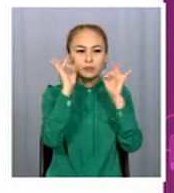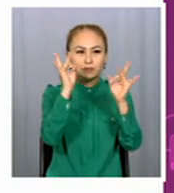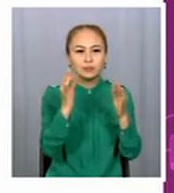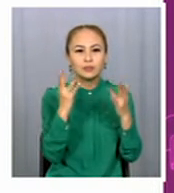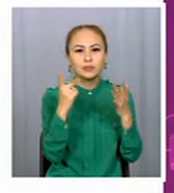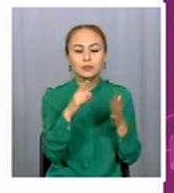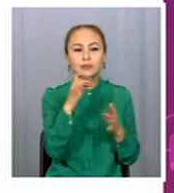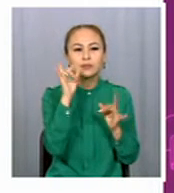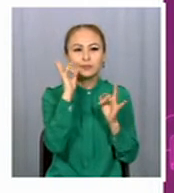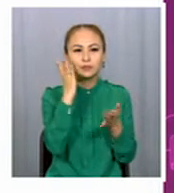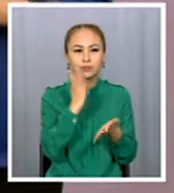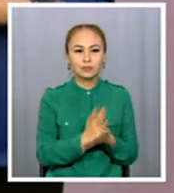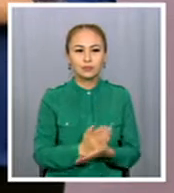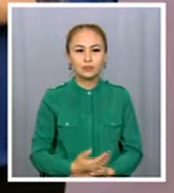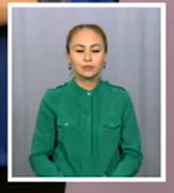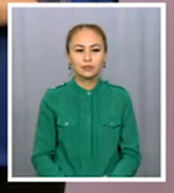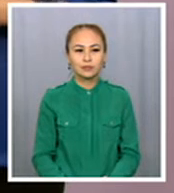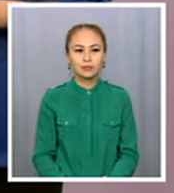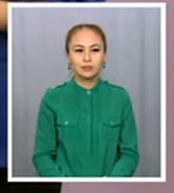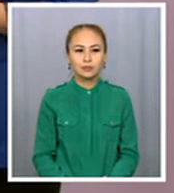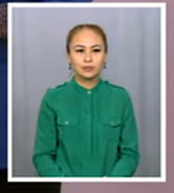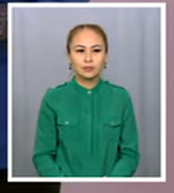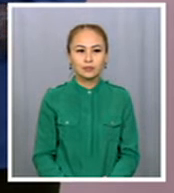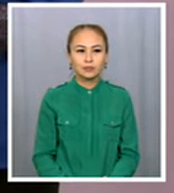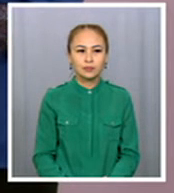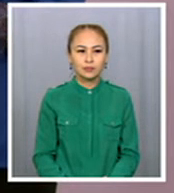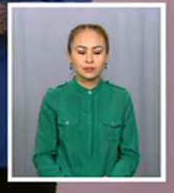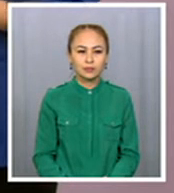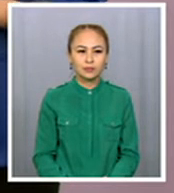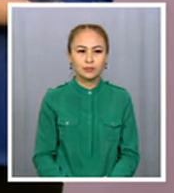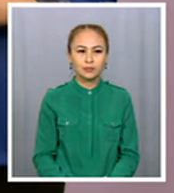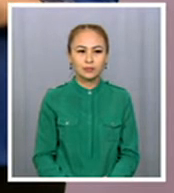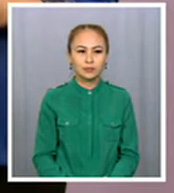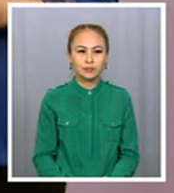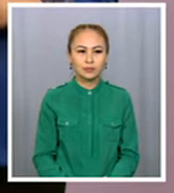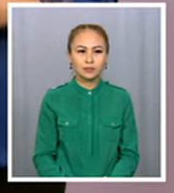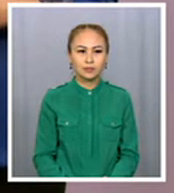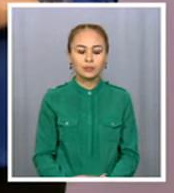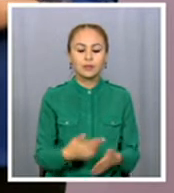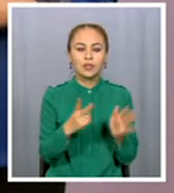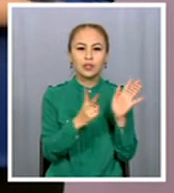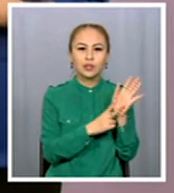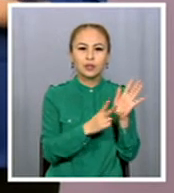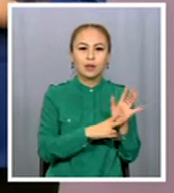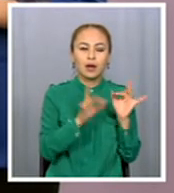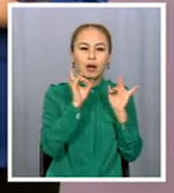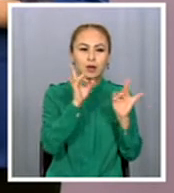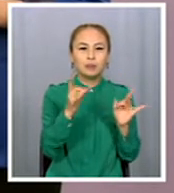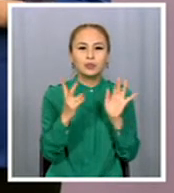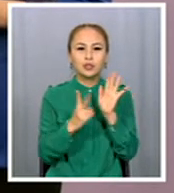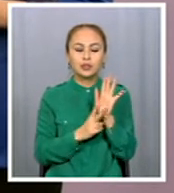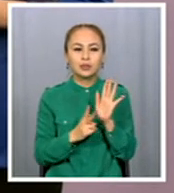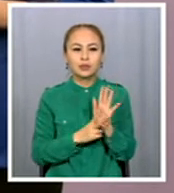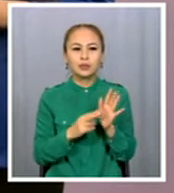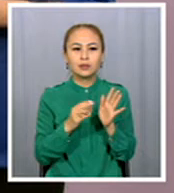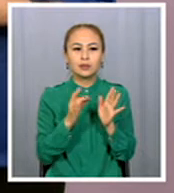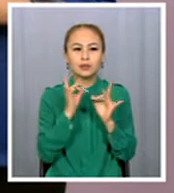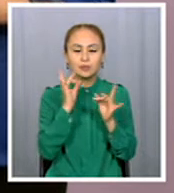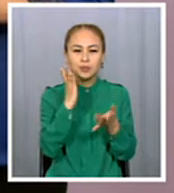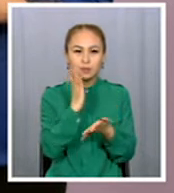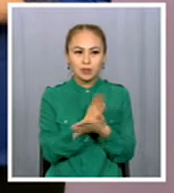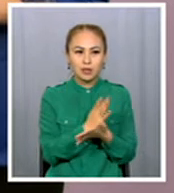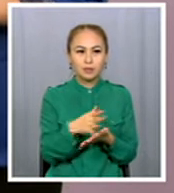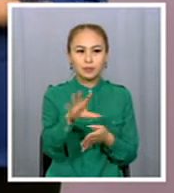бар? Иә, барлығы 7 әріп, 7 дыбыс бар. Буынға бөлейік.